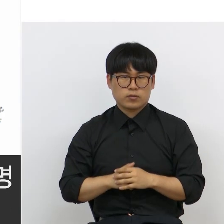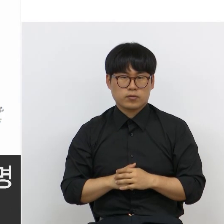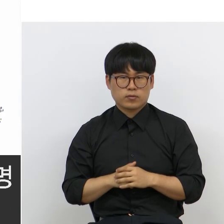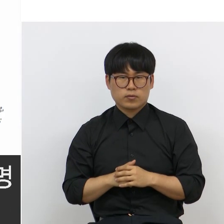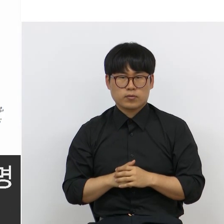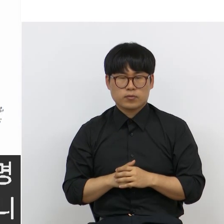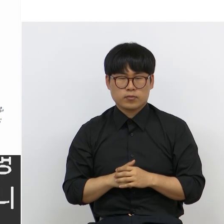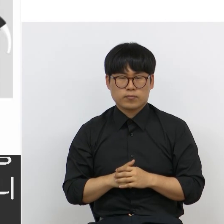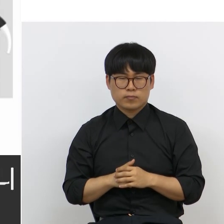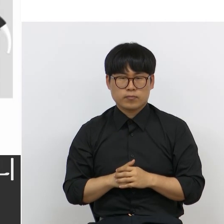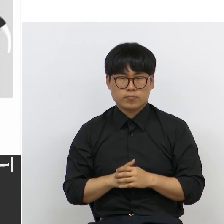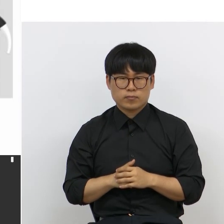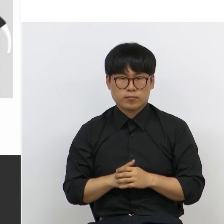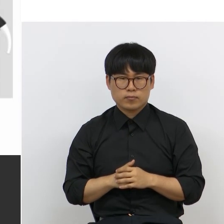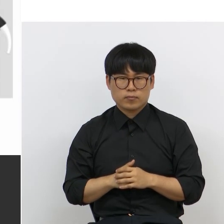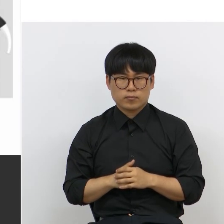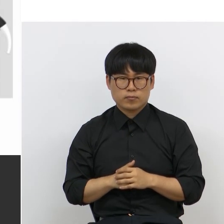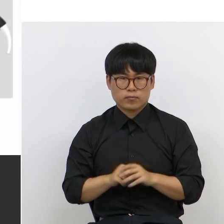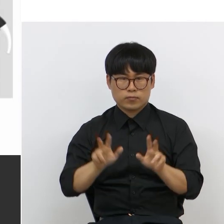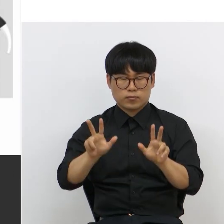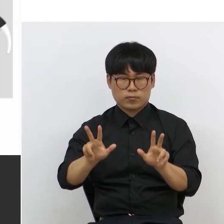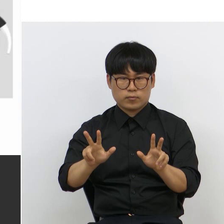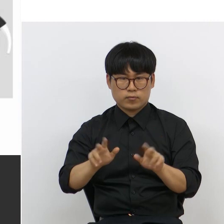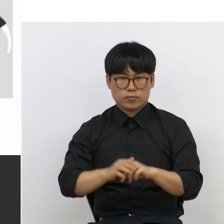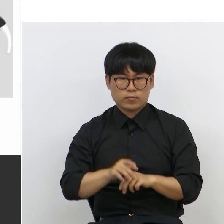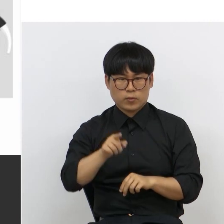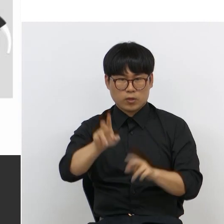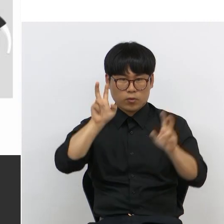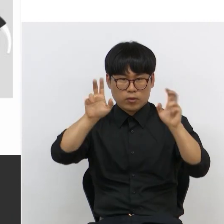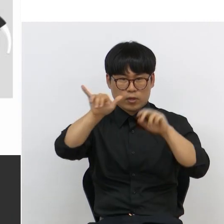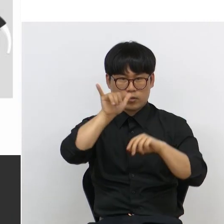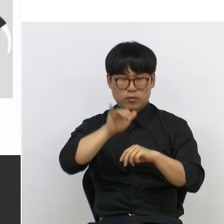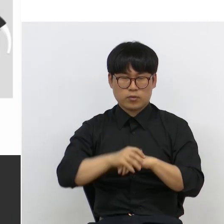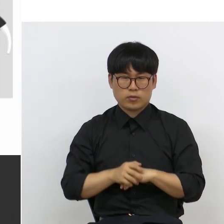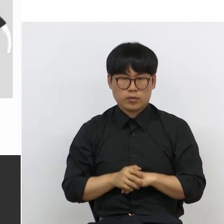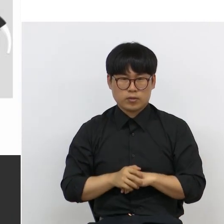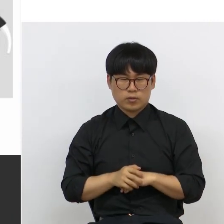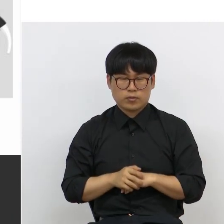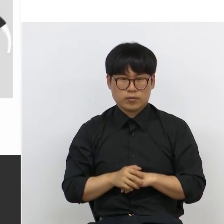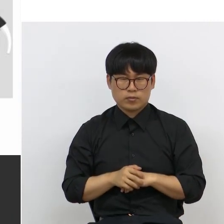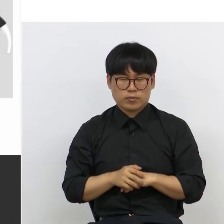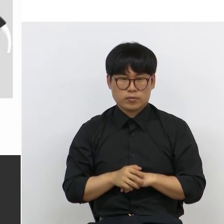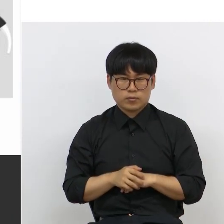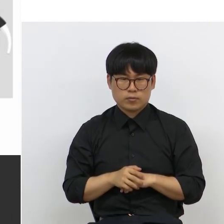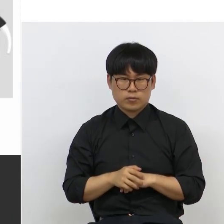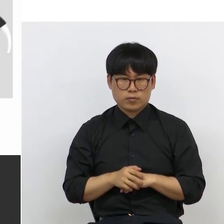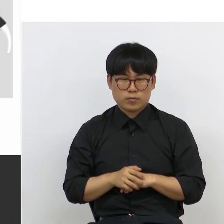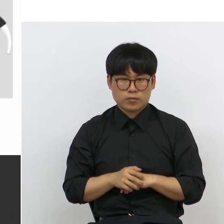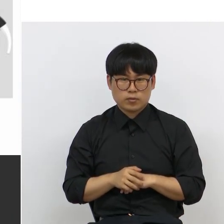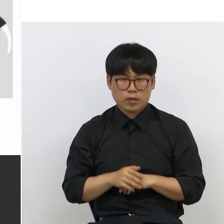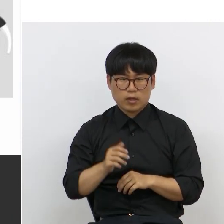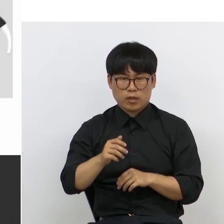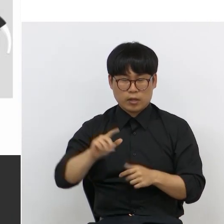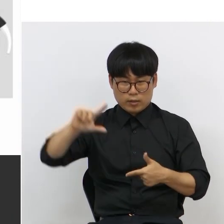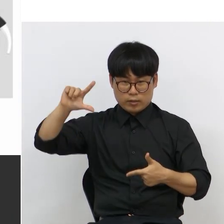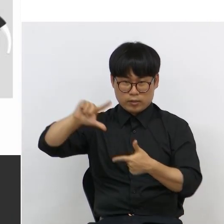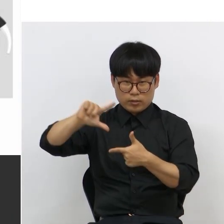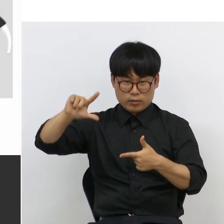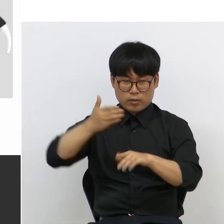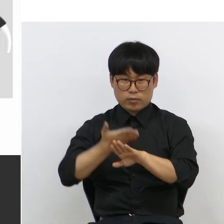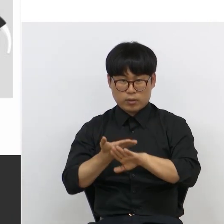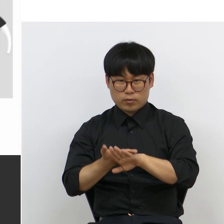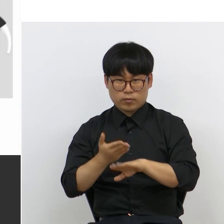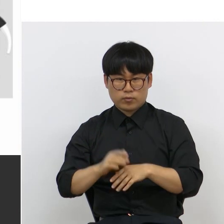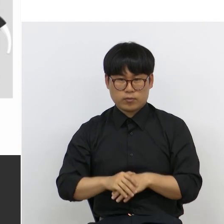낸 논문들이고 지금은 이제 이런 회사가 있습니다. 여러분 인터넷 찾아보면 나오는데 사이즈도 좀 작고 무엇보다